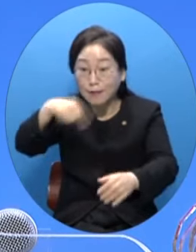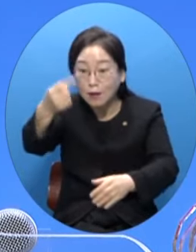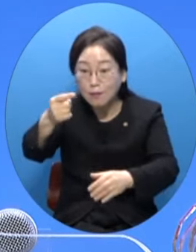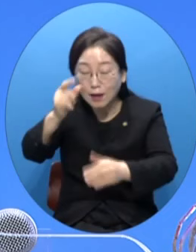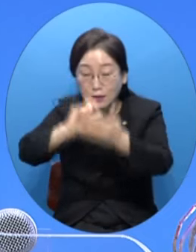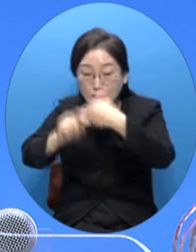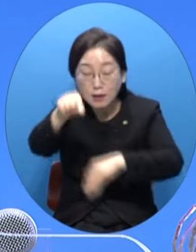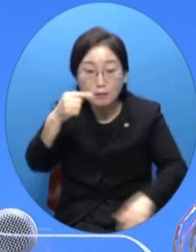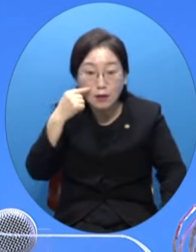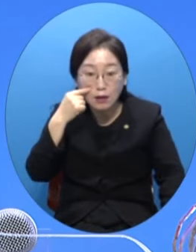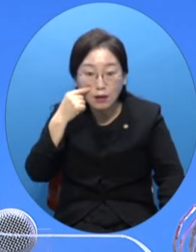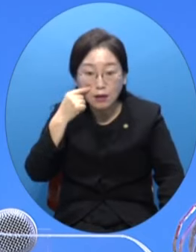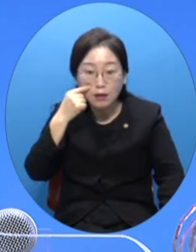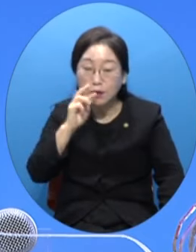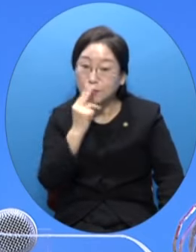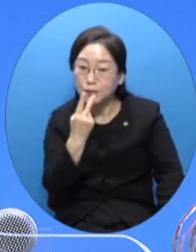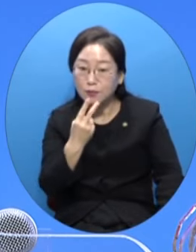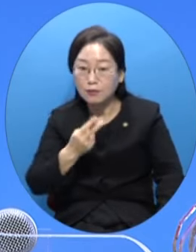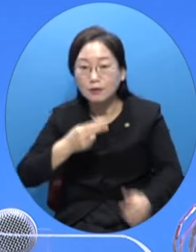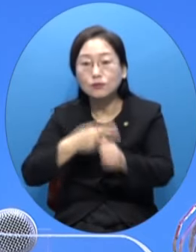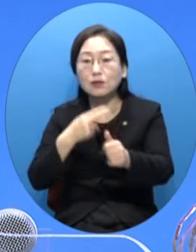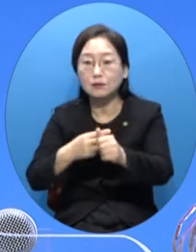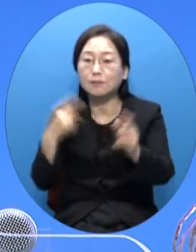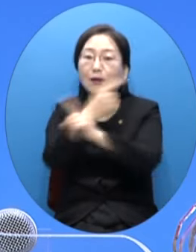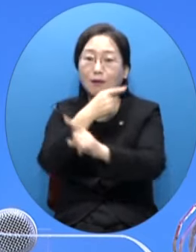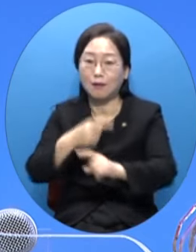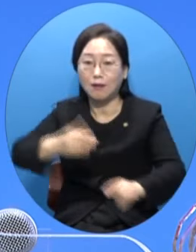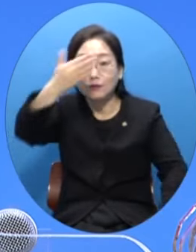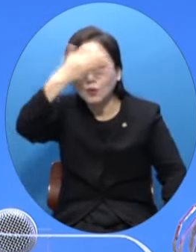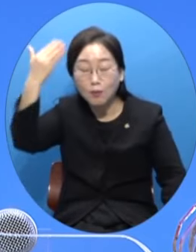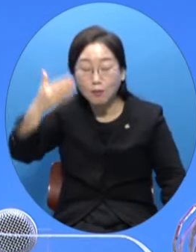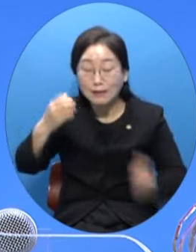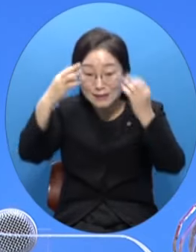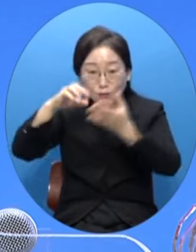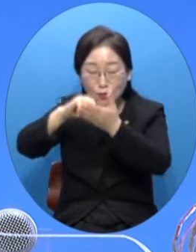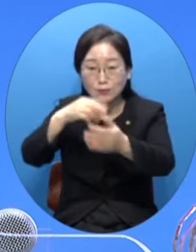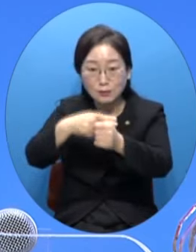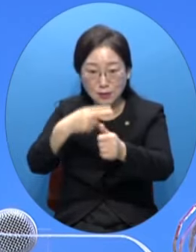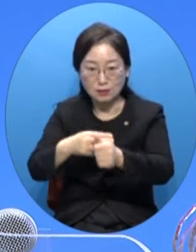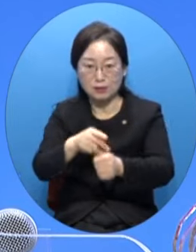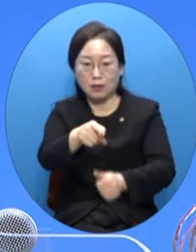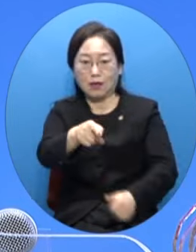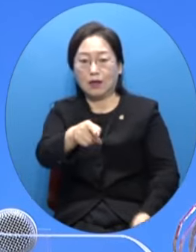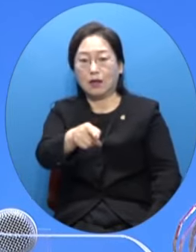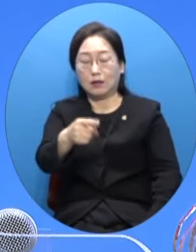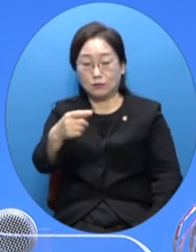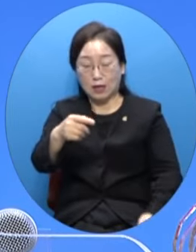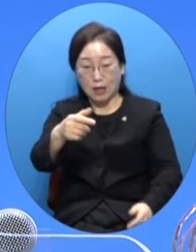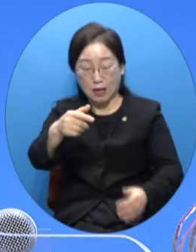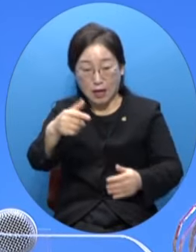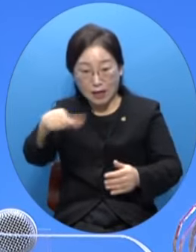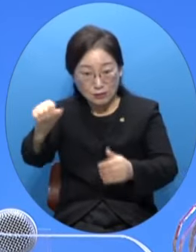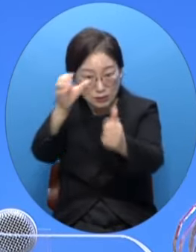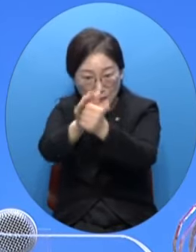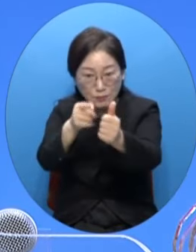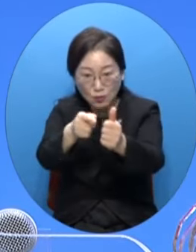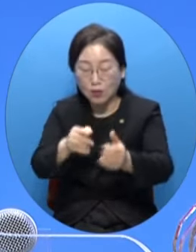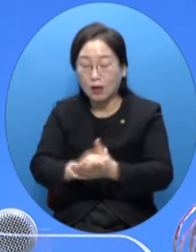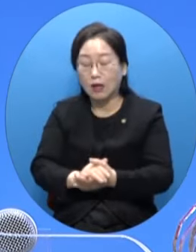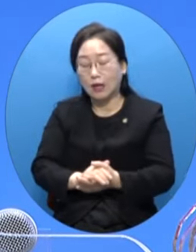새로운 선생님으로 바뀌었어요. 아주 젊고 새로운 선생님이 바뀌어서 아이고 우리 아이는 이제 여기서 며칠 못 견디겠구나